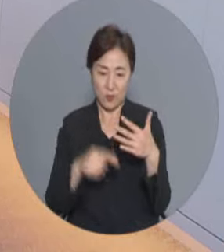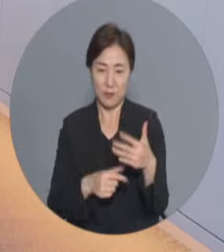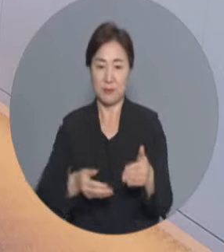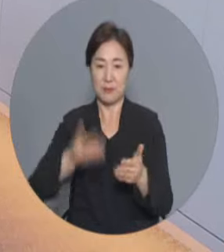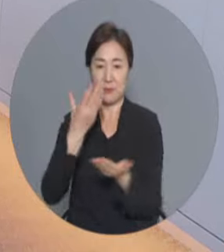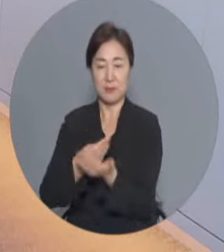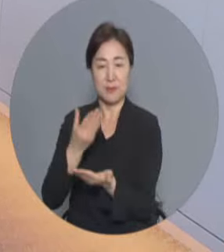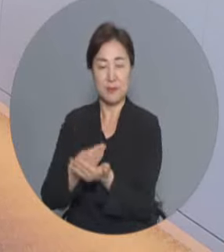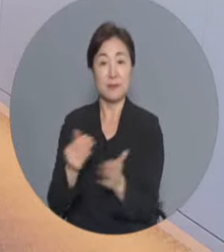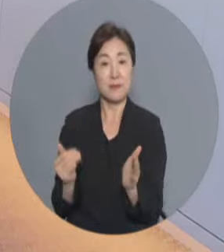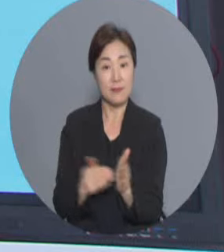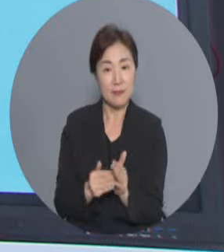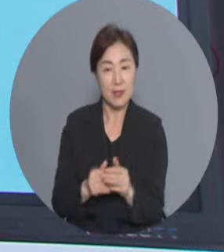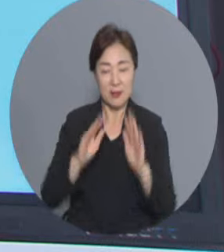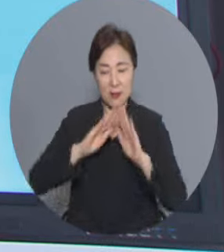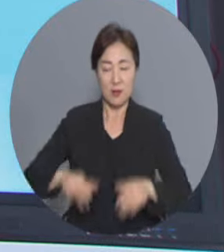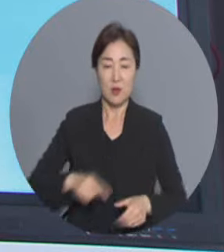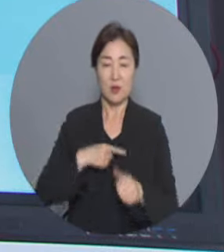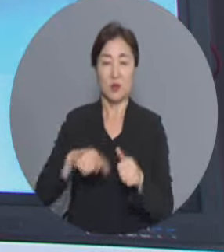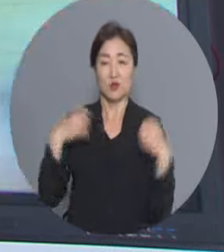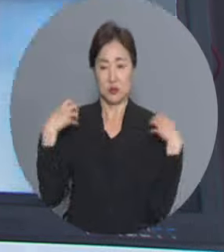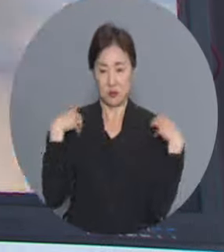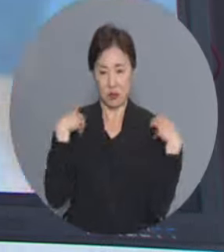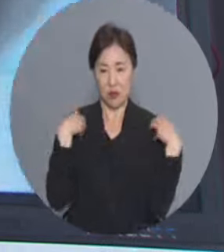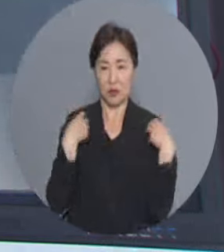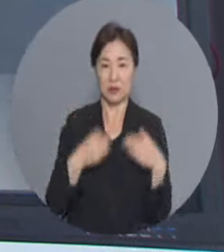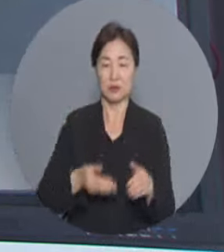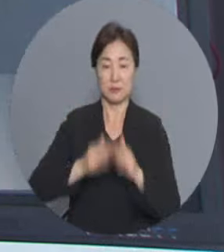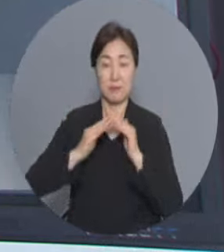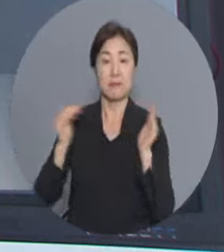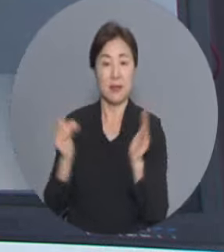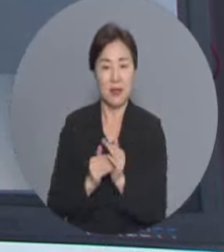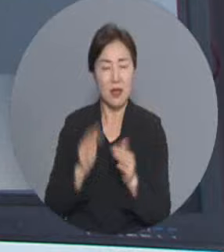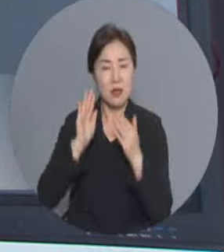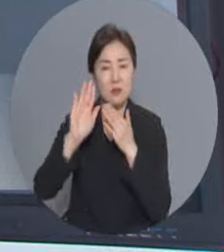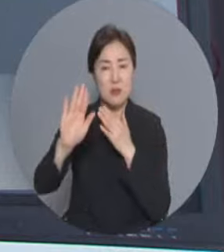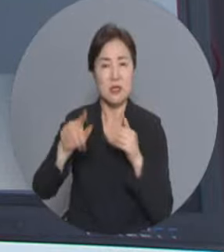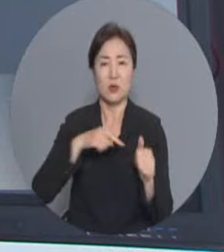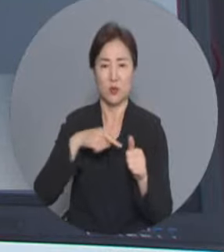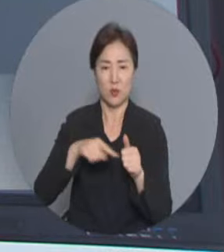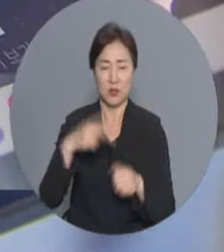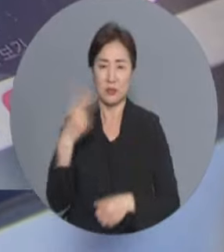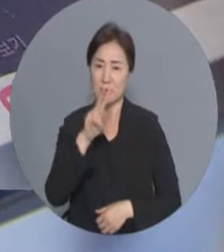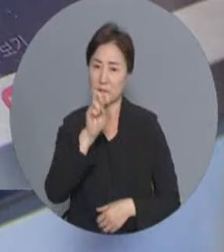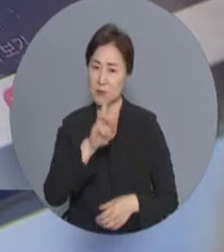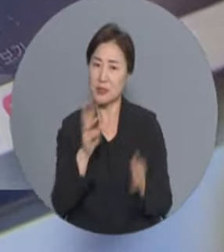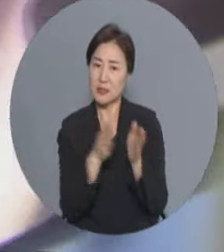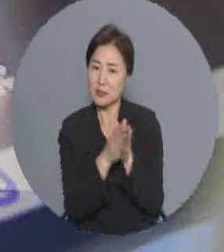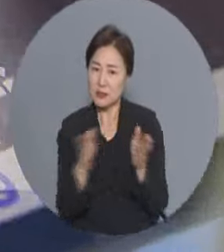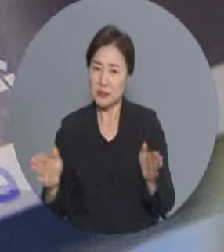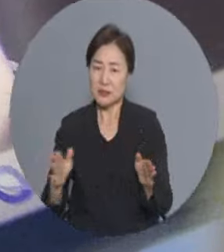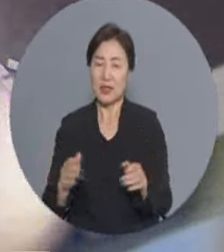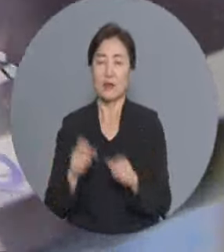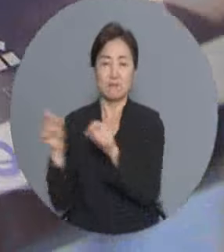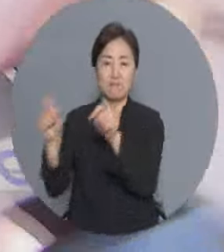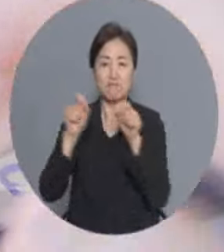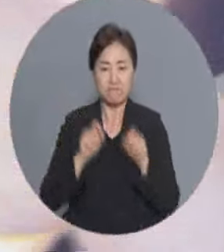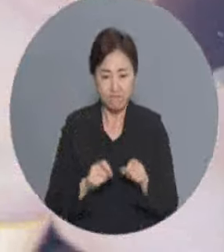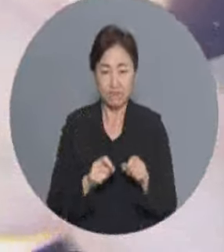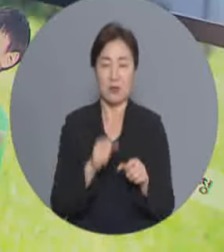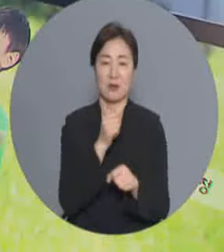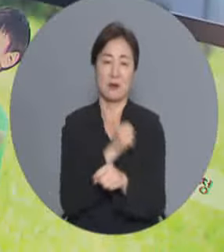있습니다. 전남교육청이 구축한 미래교실은 오는 2030년 예상되는 교육 현장을 현실로 만든